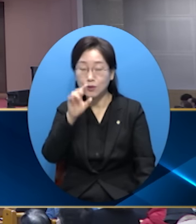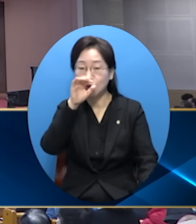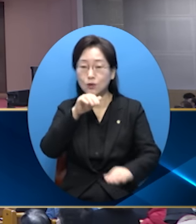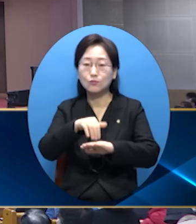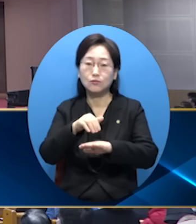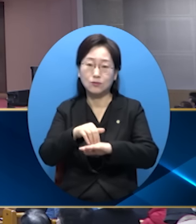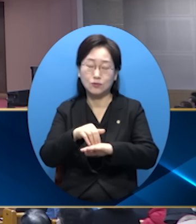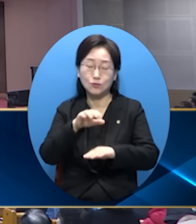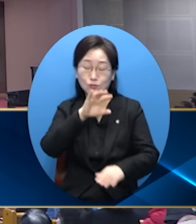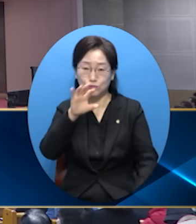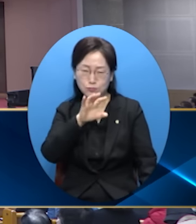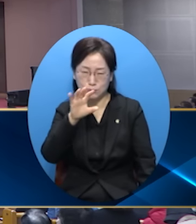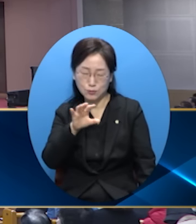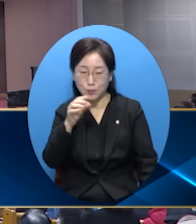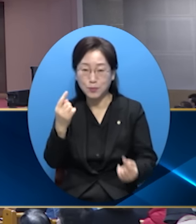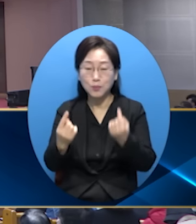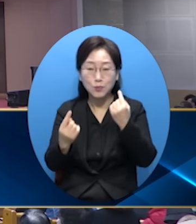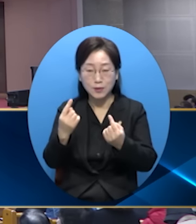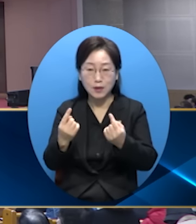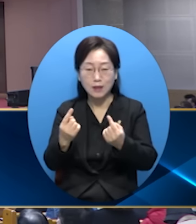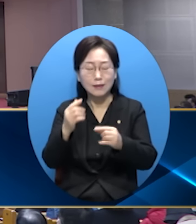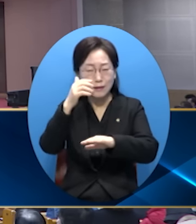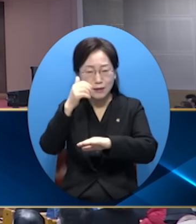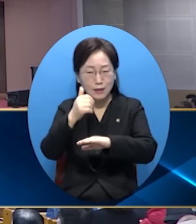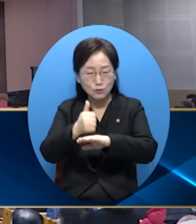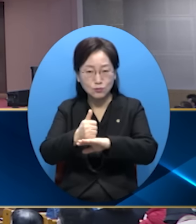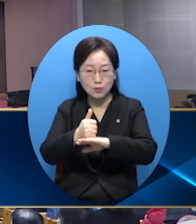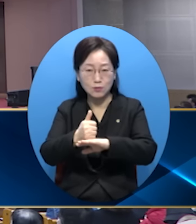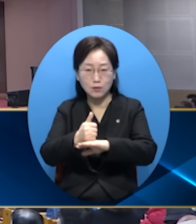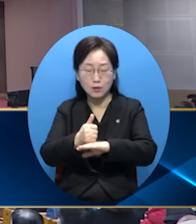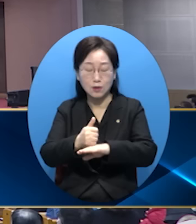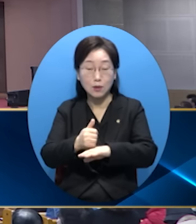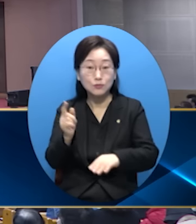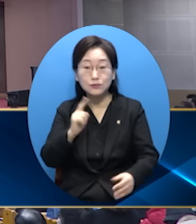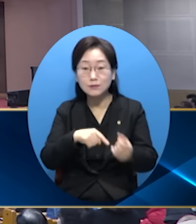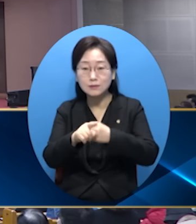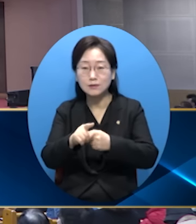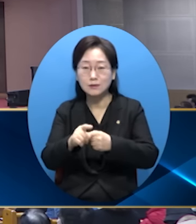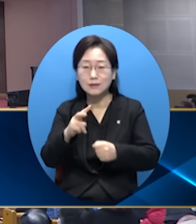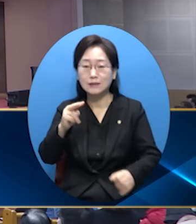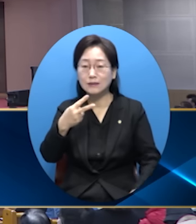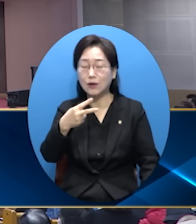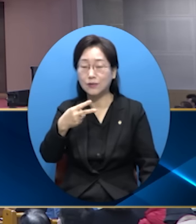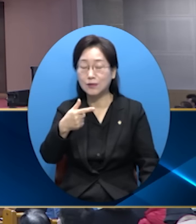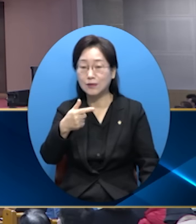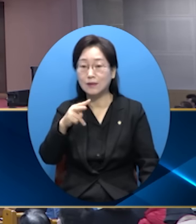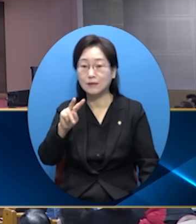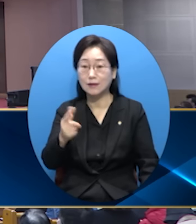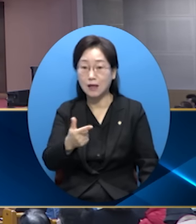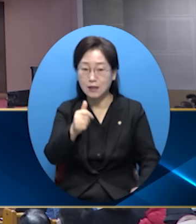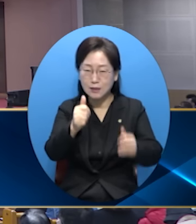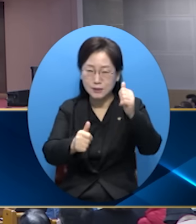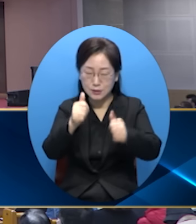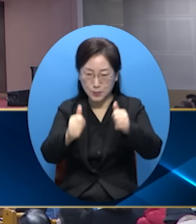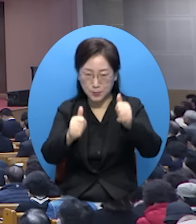훈련받는 것보다는 그 훈련받는 후의 결과입니다. 다시 말하면 연단은 시험을 거쳐서